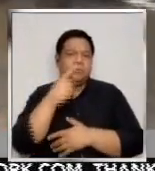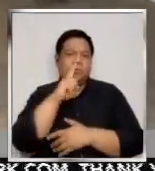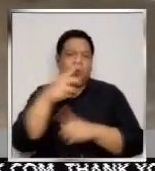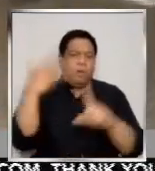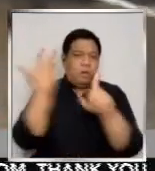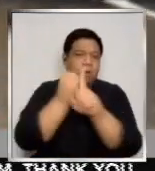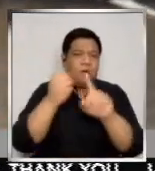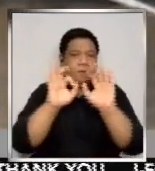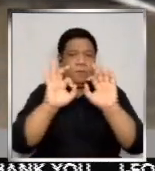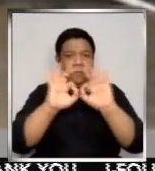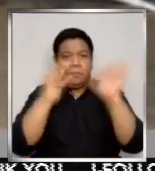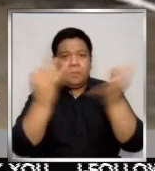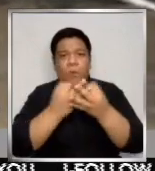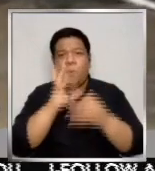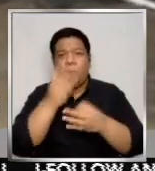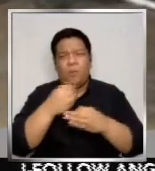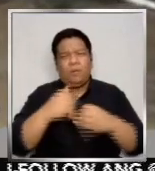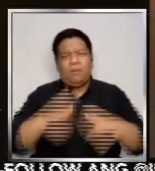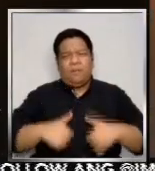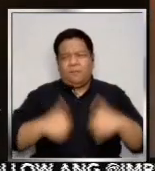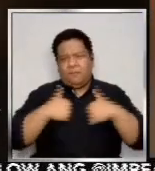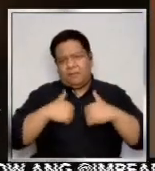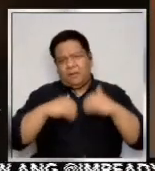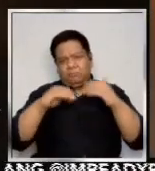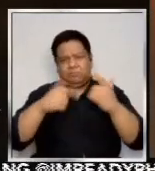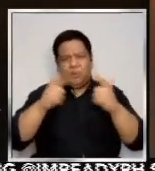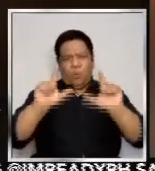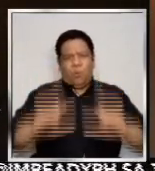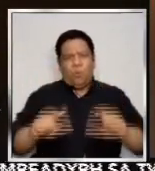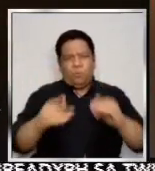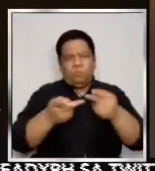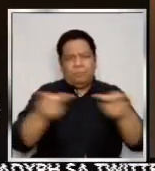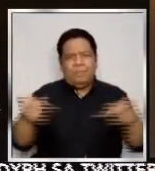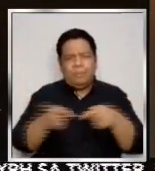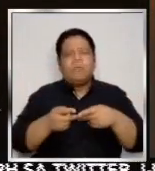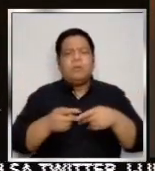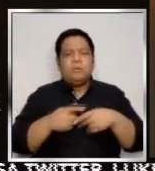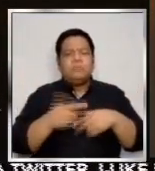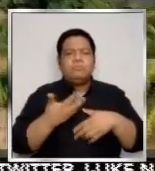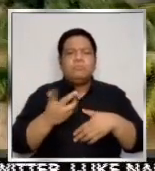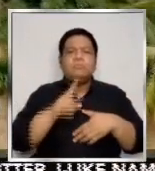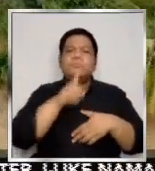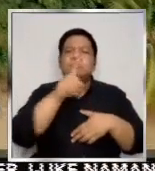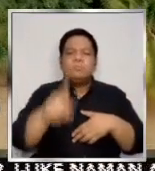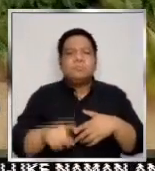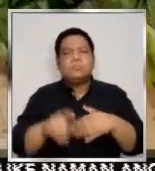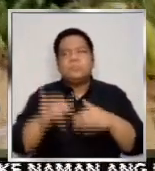lugar. Nasa 300 pamilya na ang nilikas at pansamantalang nananatili sa mga evacuation center.